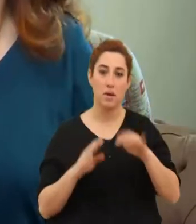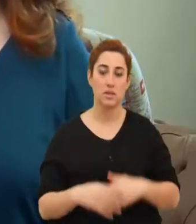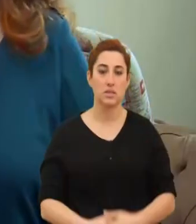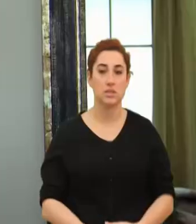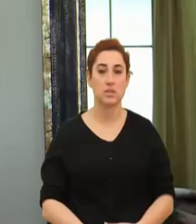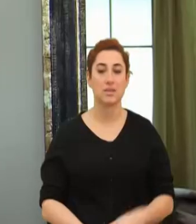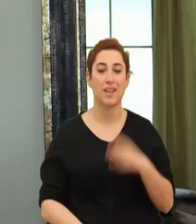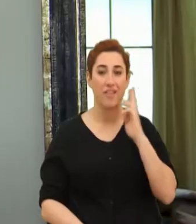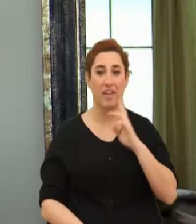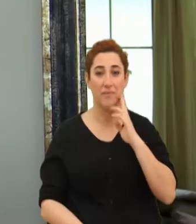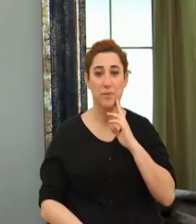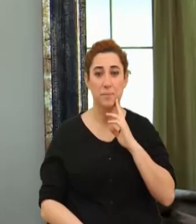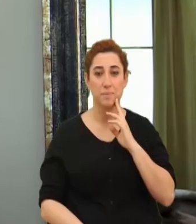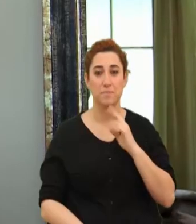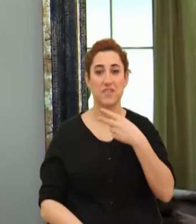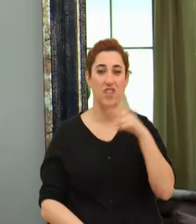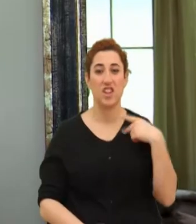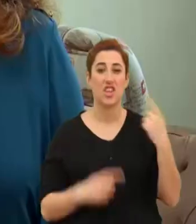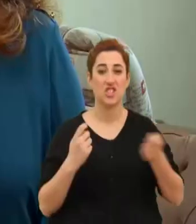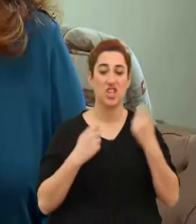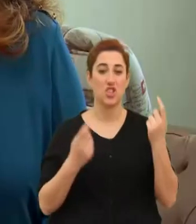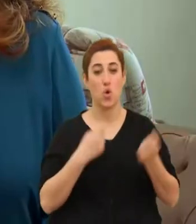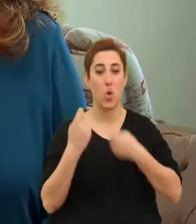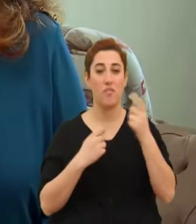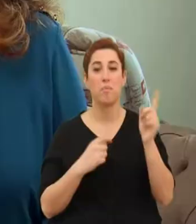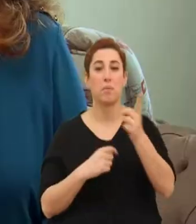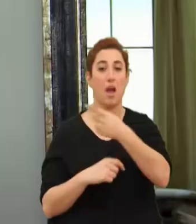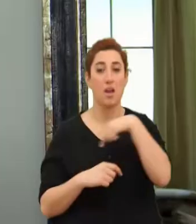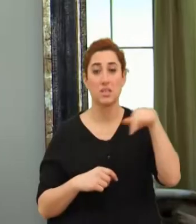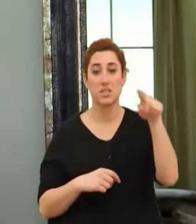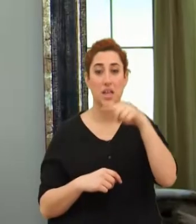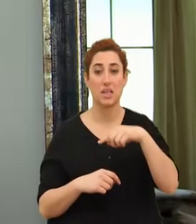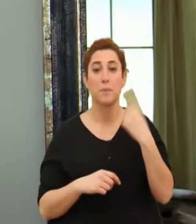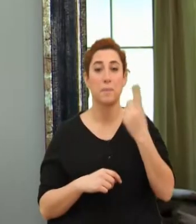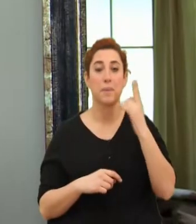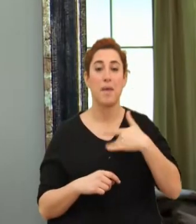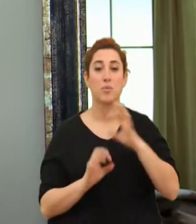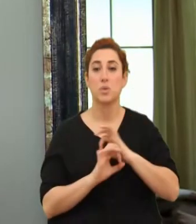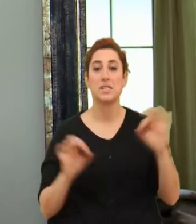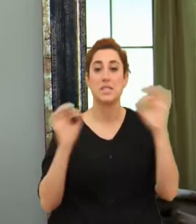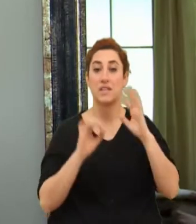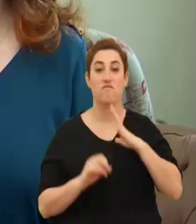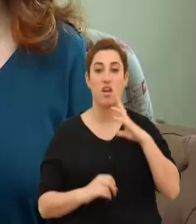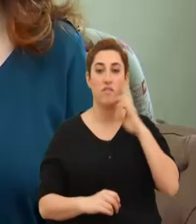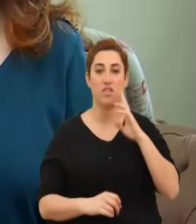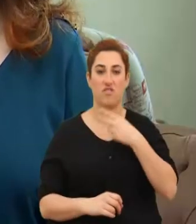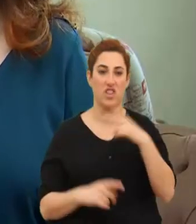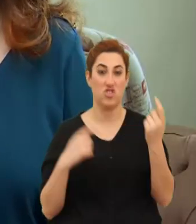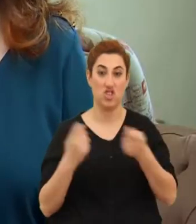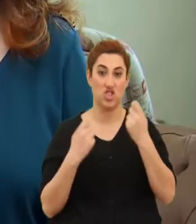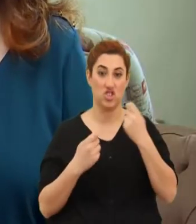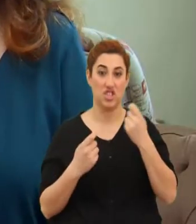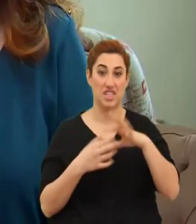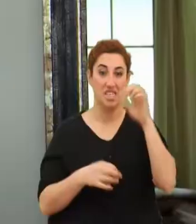sen. Efendim, villada çalışan personelin bazılarında bir memnuniyetsizlik var efendim. Villada